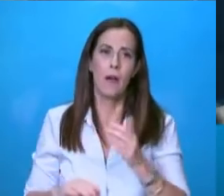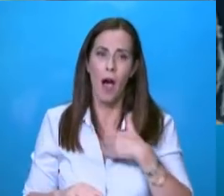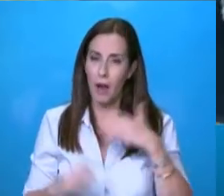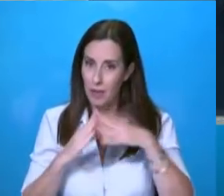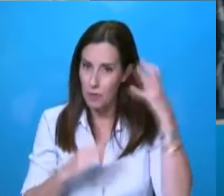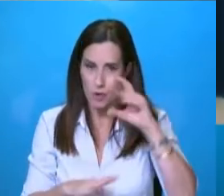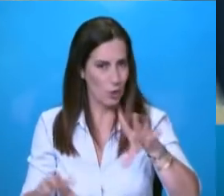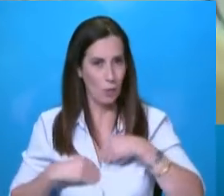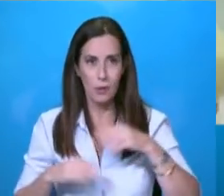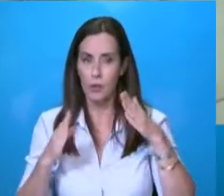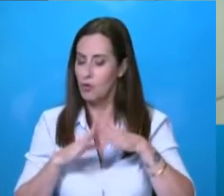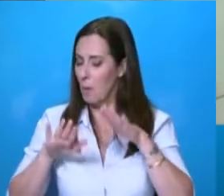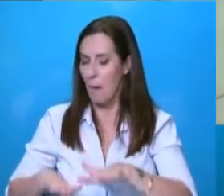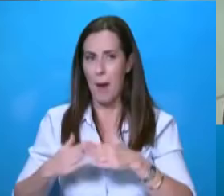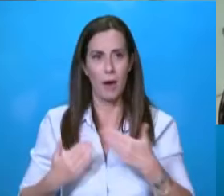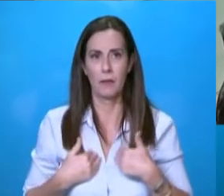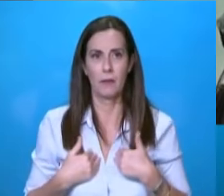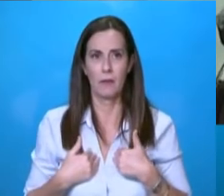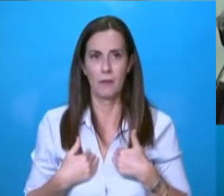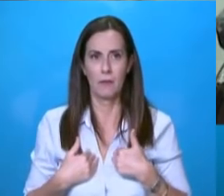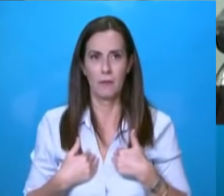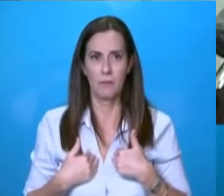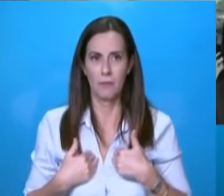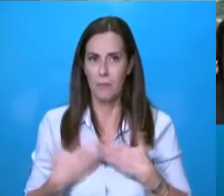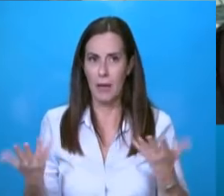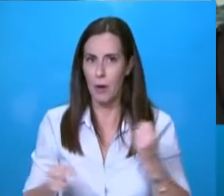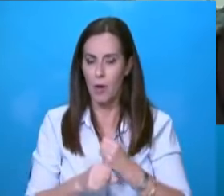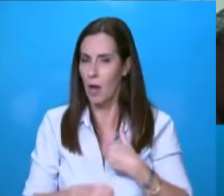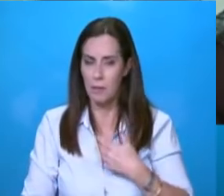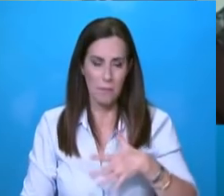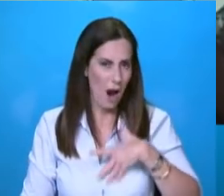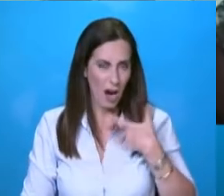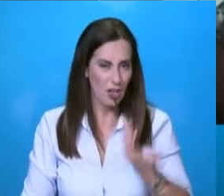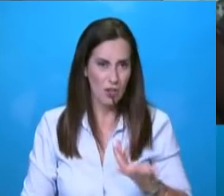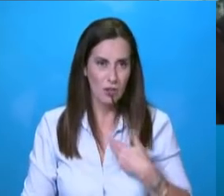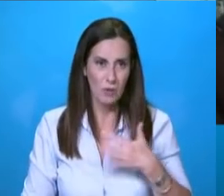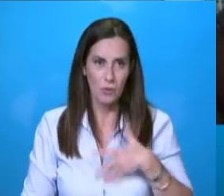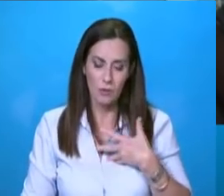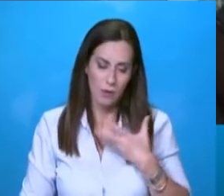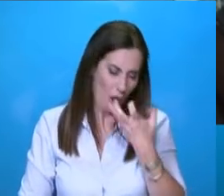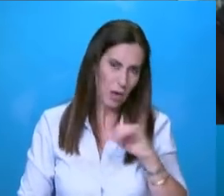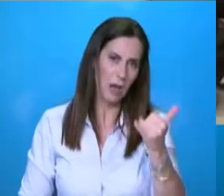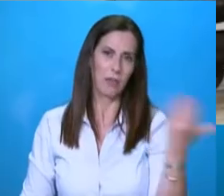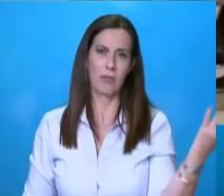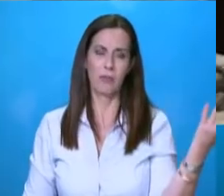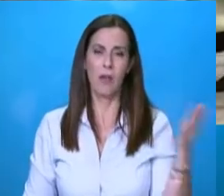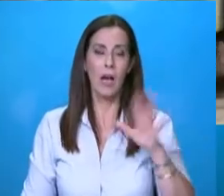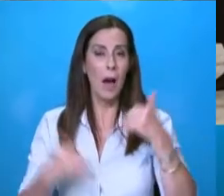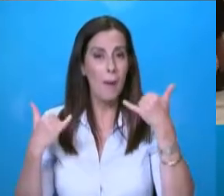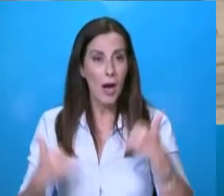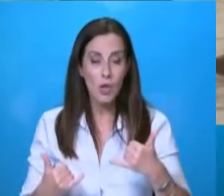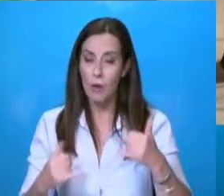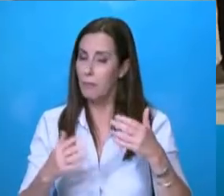לא אשלח אותה, היא תישאר מצידי בבית. אין מה לעשות. אני מרגיש מדוכדך, כן. גם היום